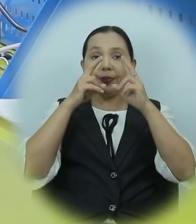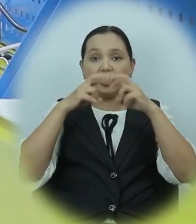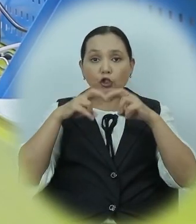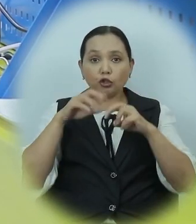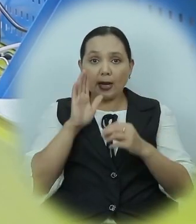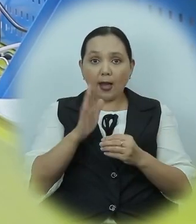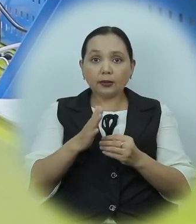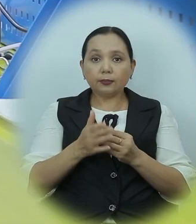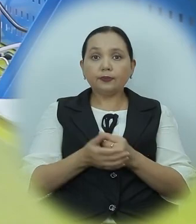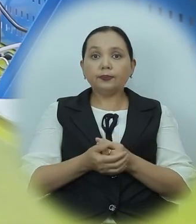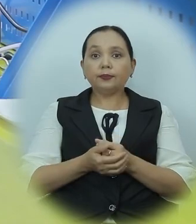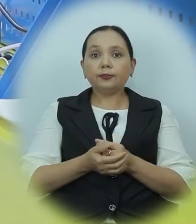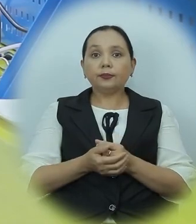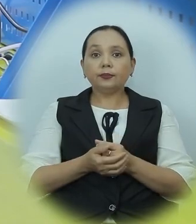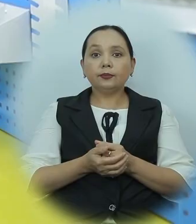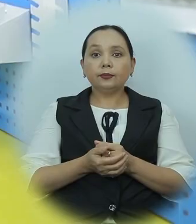tekshiriladi.